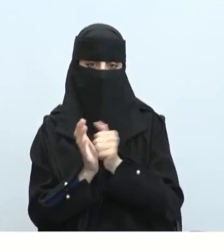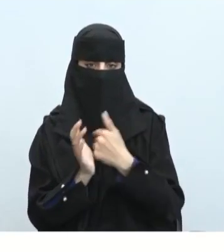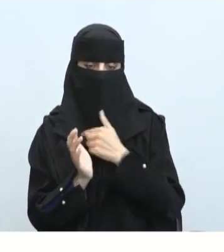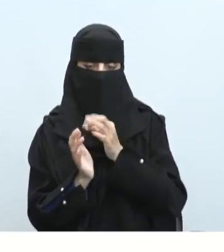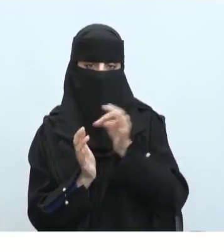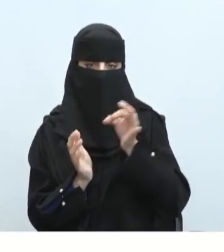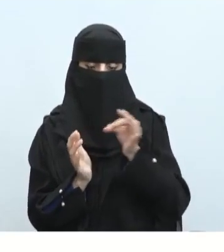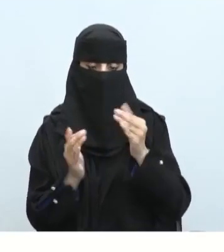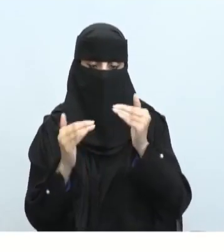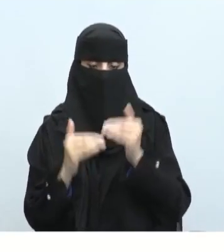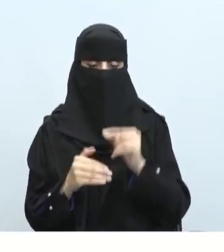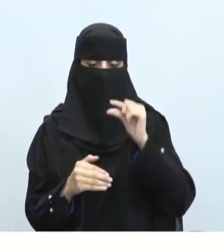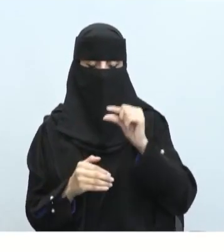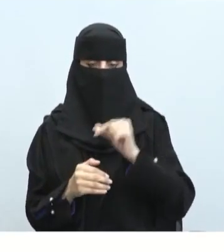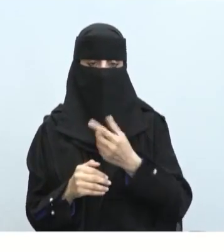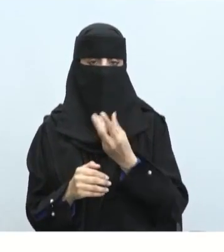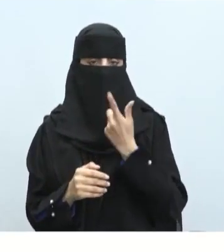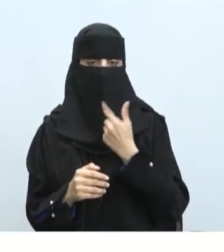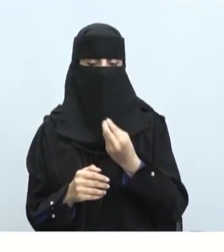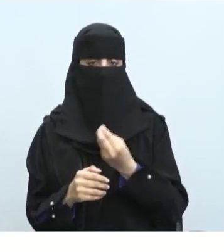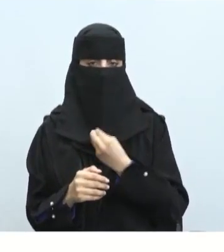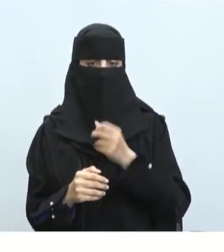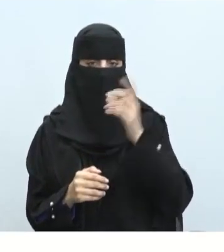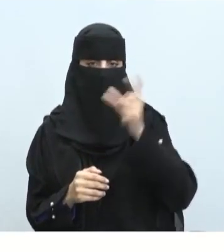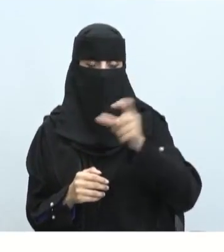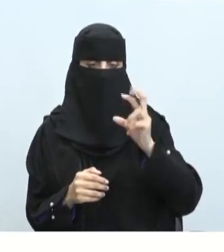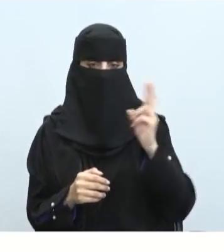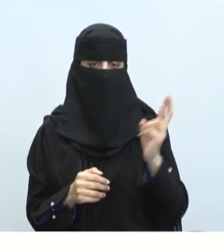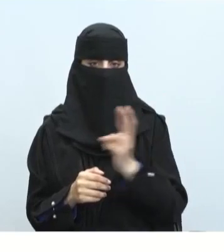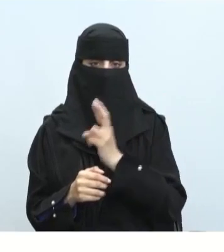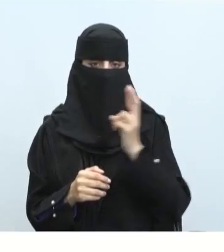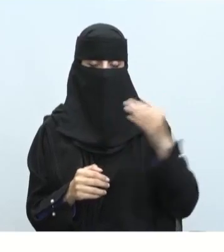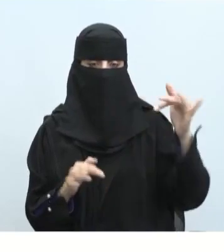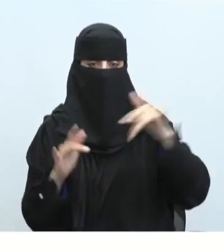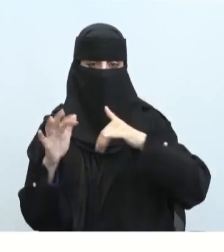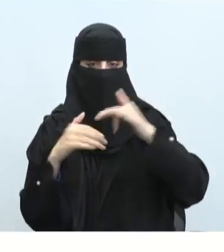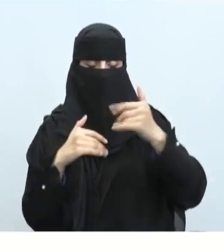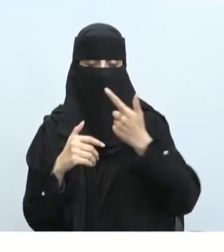ليت الزائرين مدركون قيمه القراءه